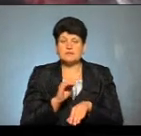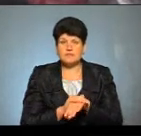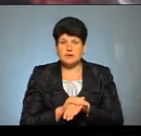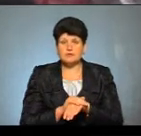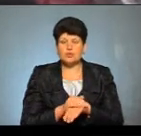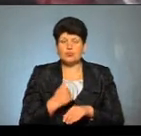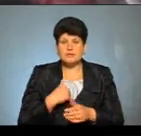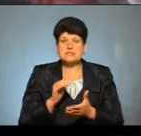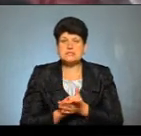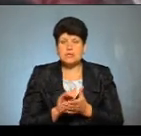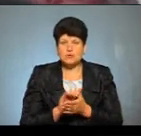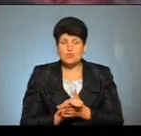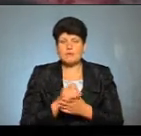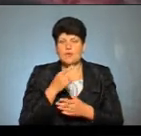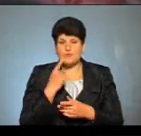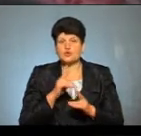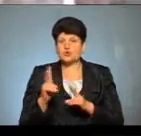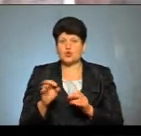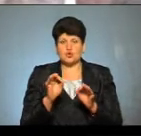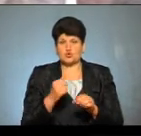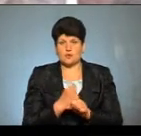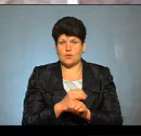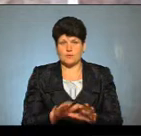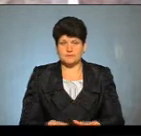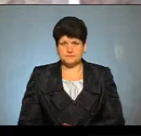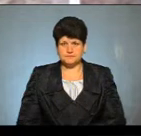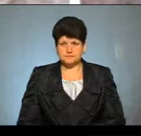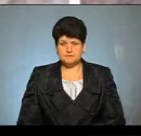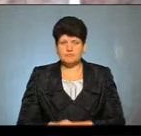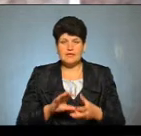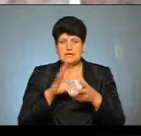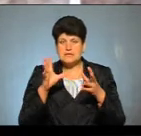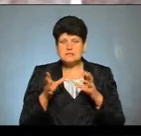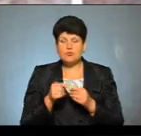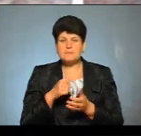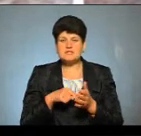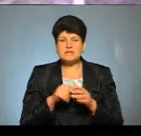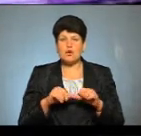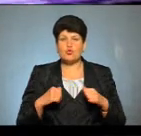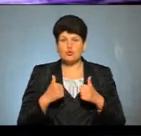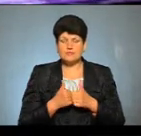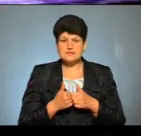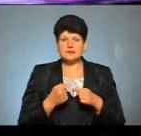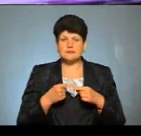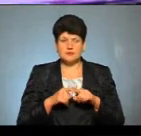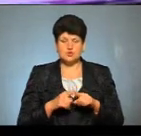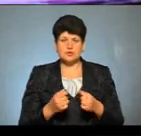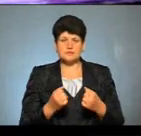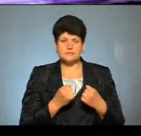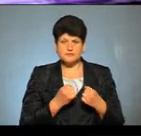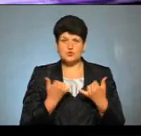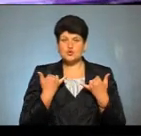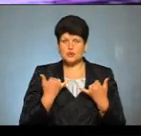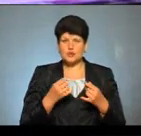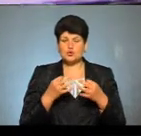мене знайома, каже, нічого ніхто не дезінфікує. Загалом міська комісія з питань техногенно-екологічної безпеки